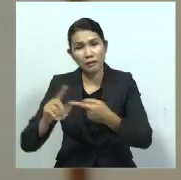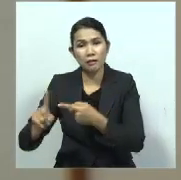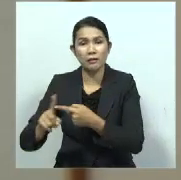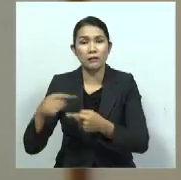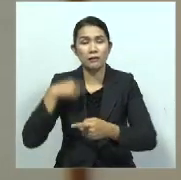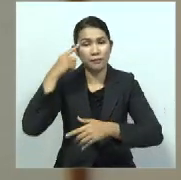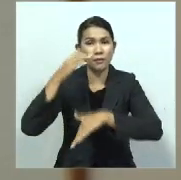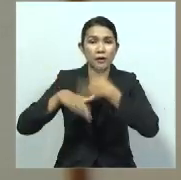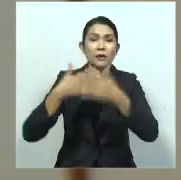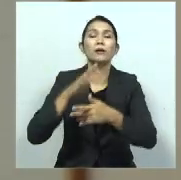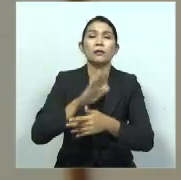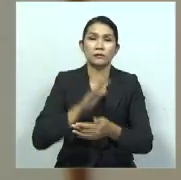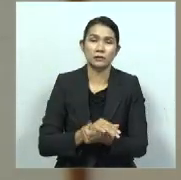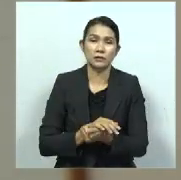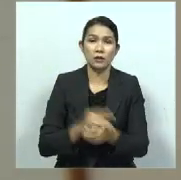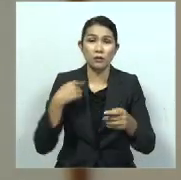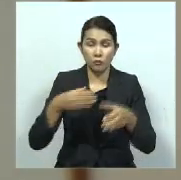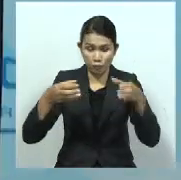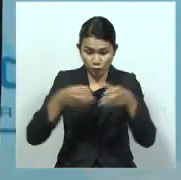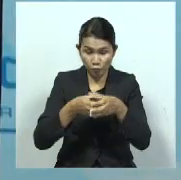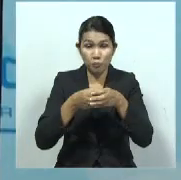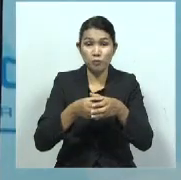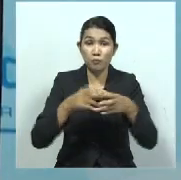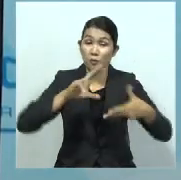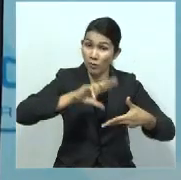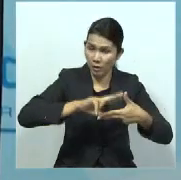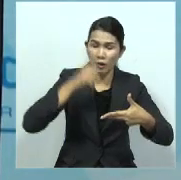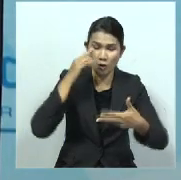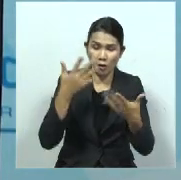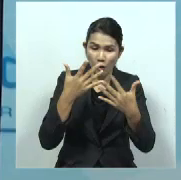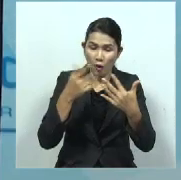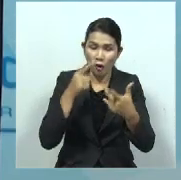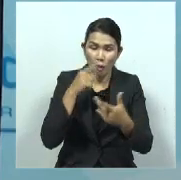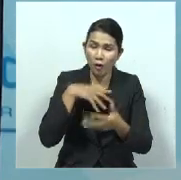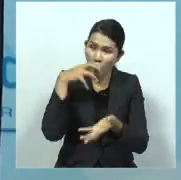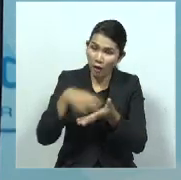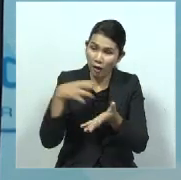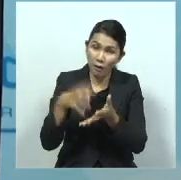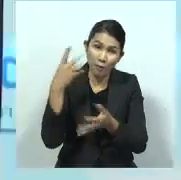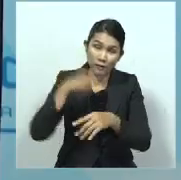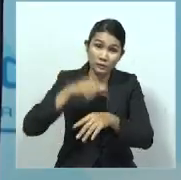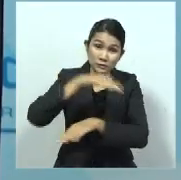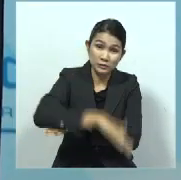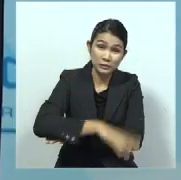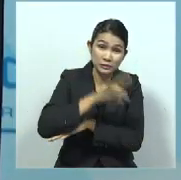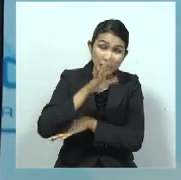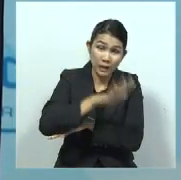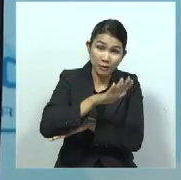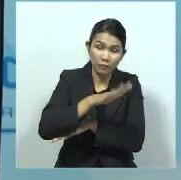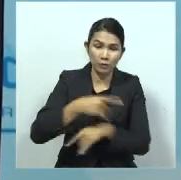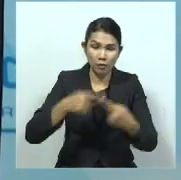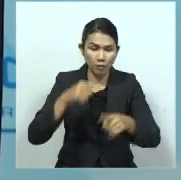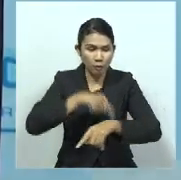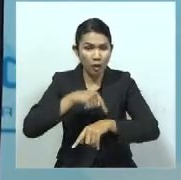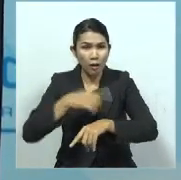เคลื่อนไปสู่ภาคปฏิบัตินั้นพรรคพลังประชารัฐจะให้ข้อมูลกลับมาภายใน 17:00 นเมื่อวานนี้แต่ปรากฏว่าพอถึงเวลา